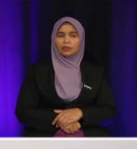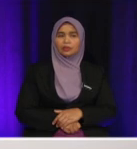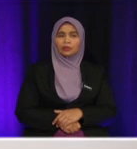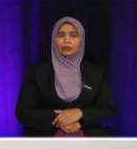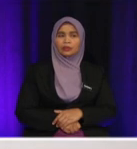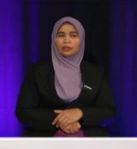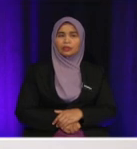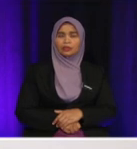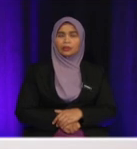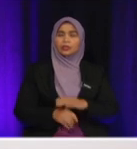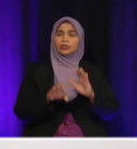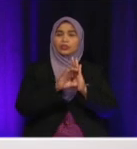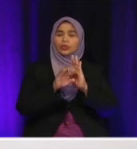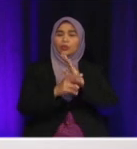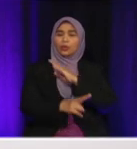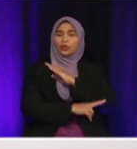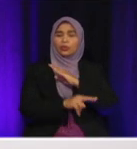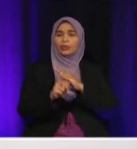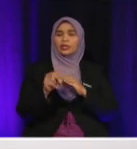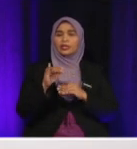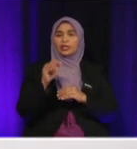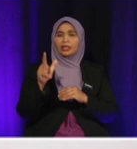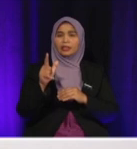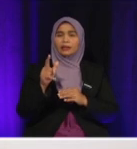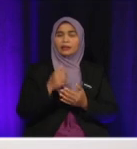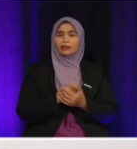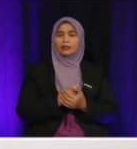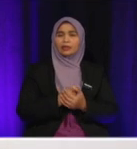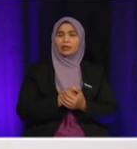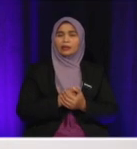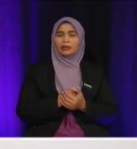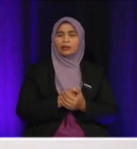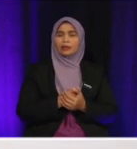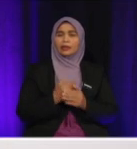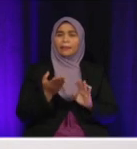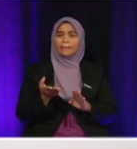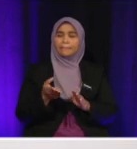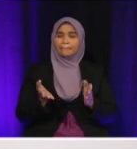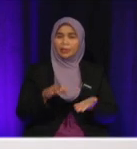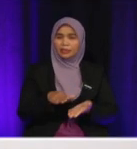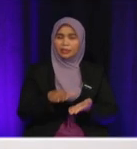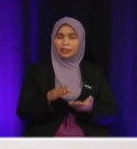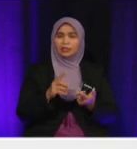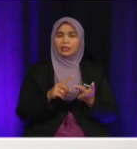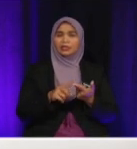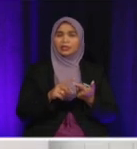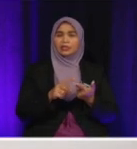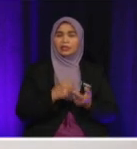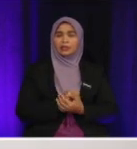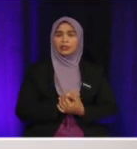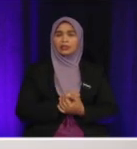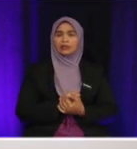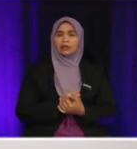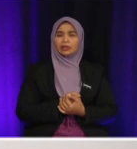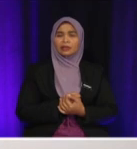Silakan. Contoh hukuman yang pertama ialah mati. Okey. Yang kedua yang sama. Ya.